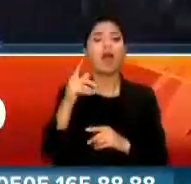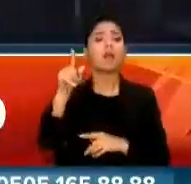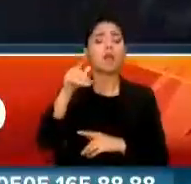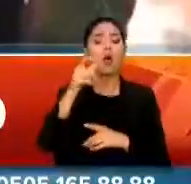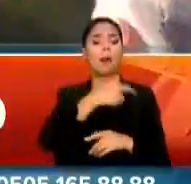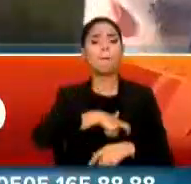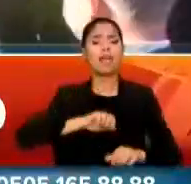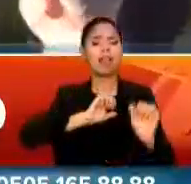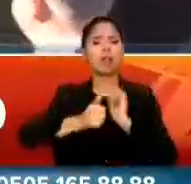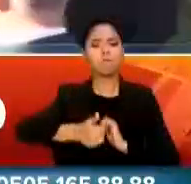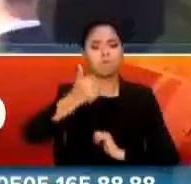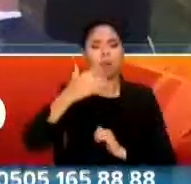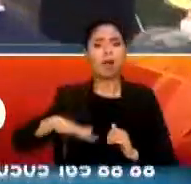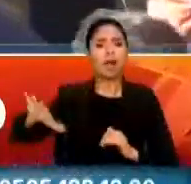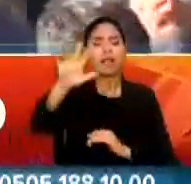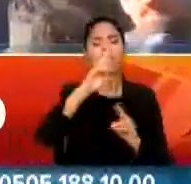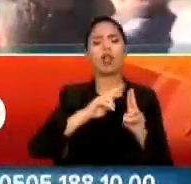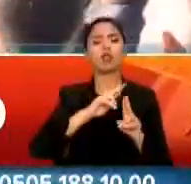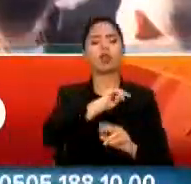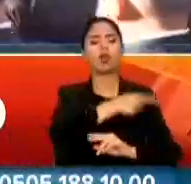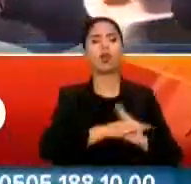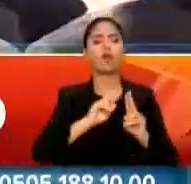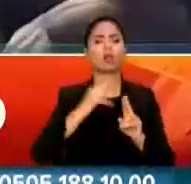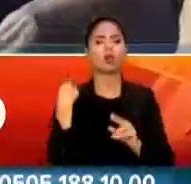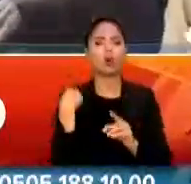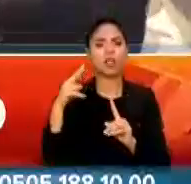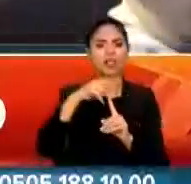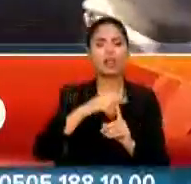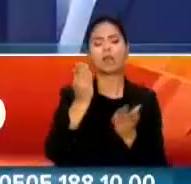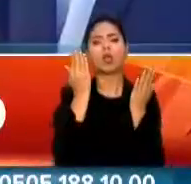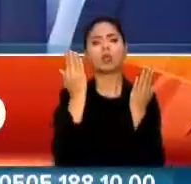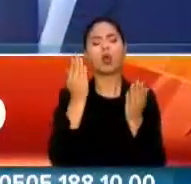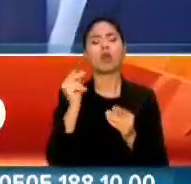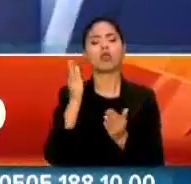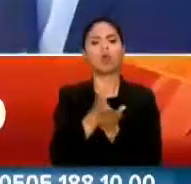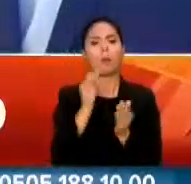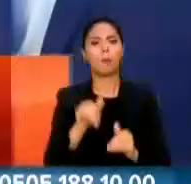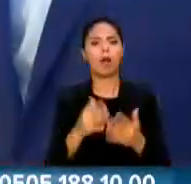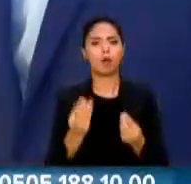Akar ve kuvvet komutanlarının da katıldığı törenin ardından dualarla toprağa verildi.